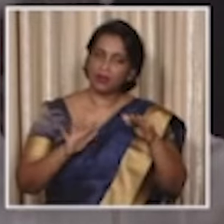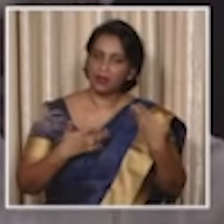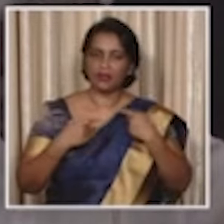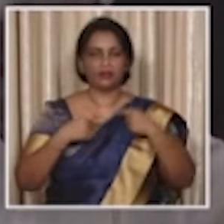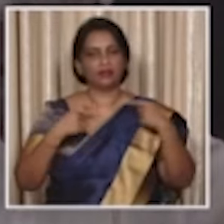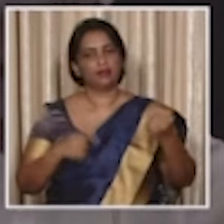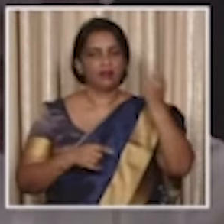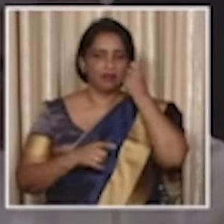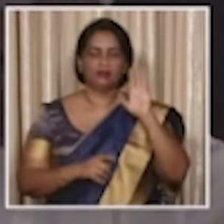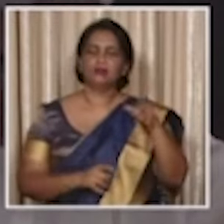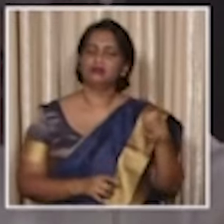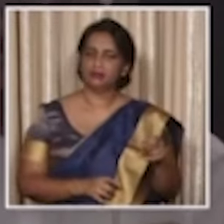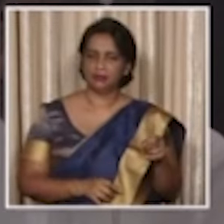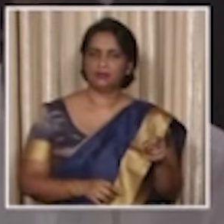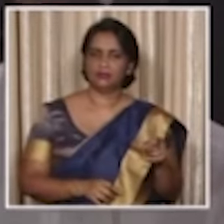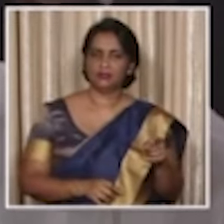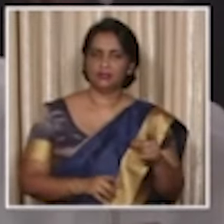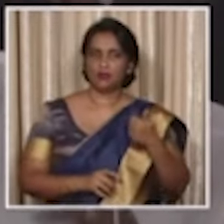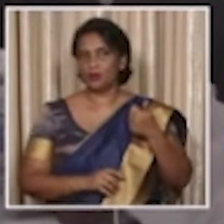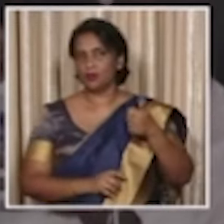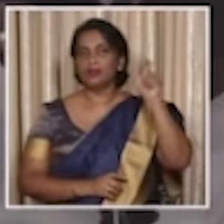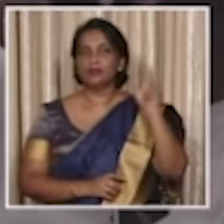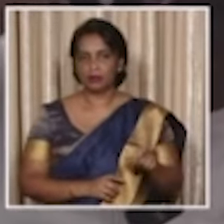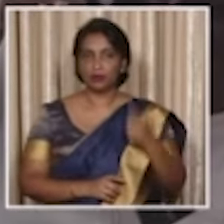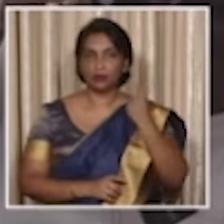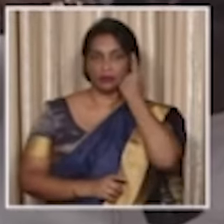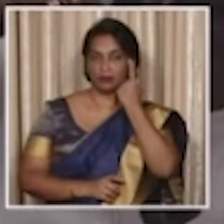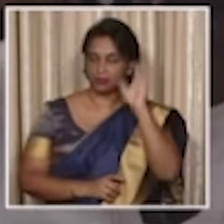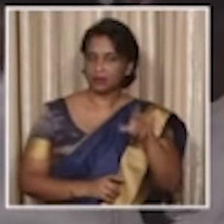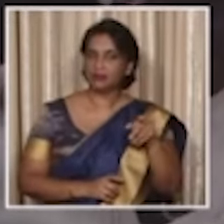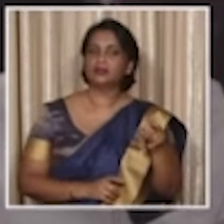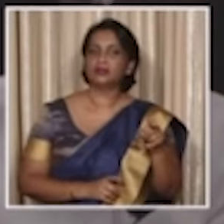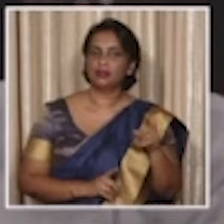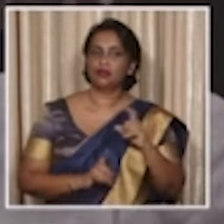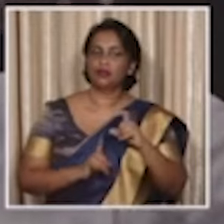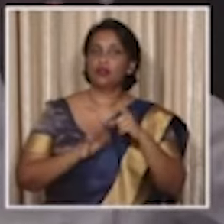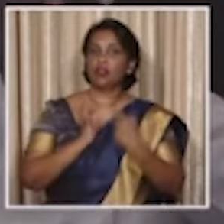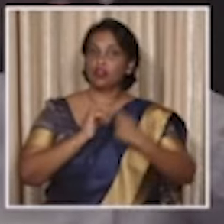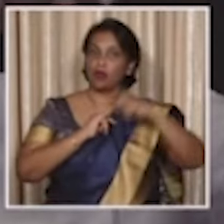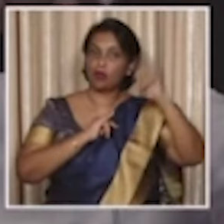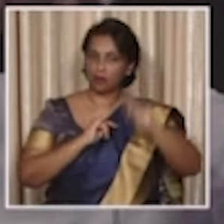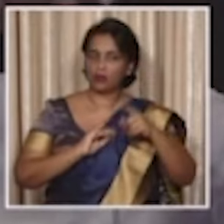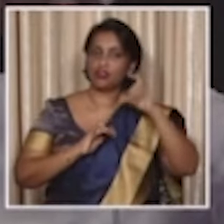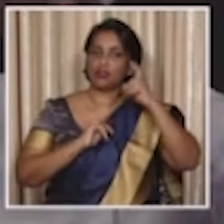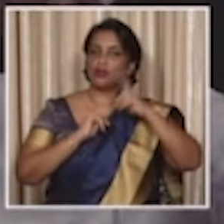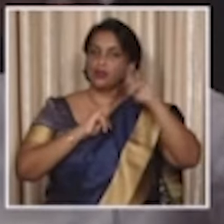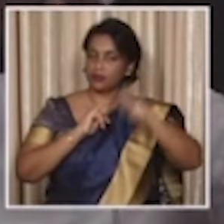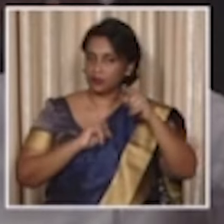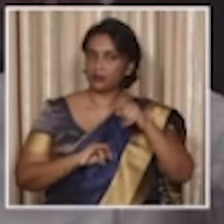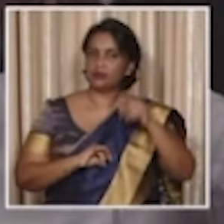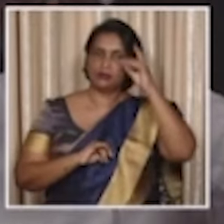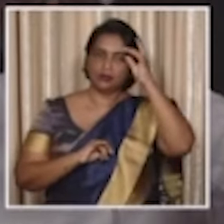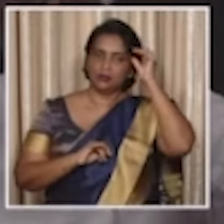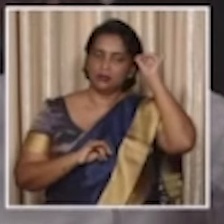වාමාංශික අදහස් දරුවත් එතුමා ප්‍රසන්න පුද්ගලයෙක්, දැනුම තියෙන කෙනෙක්, ආචාර්ය උපාධියක් ගත්ත කෙනෙක් කොළඹ විශ්වවිද්‍යාලයේ